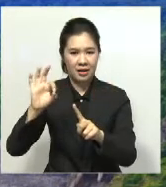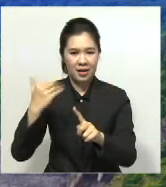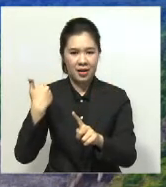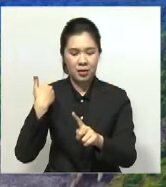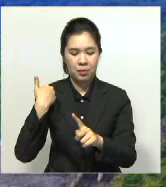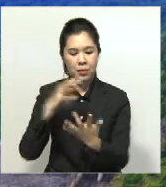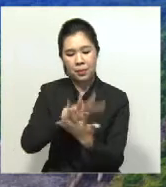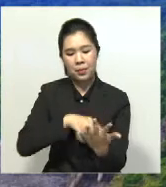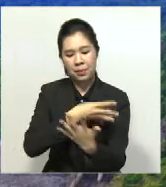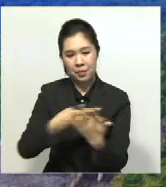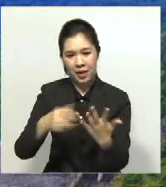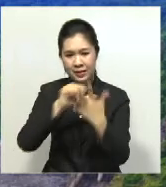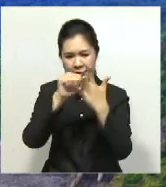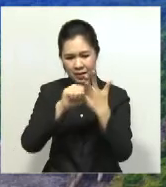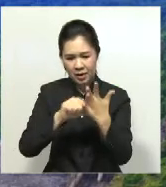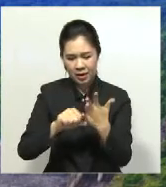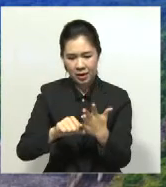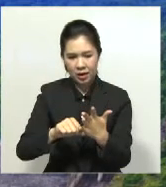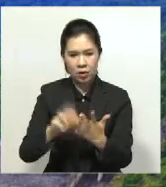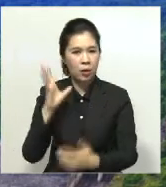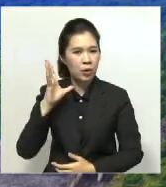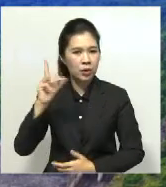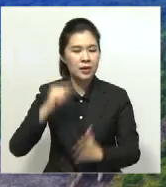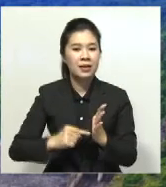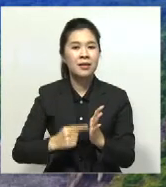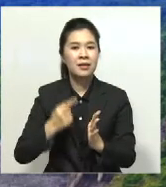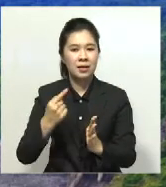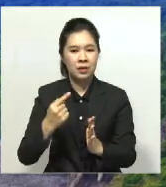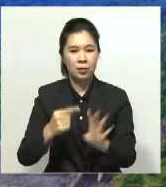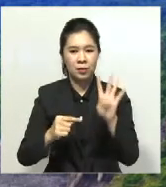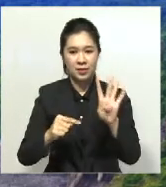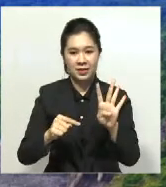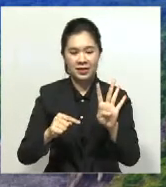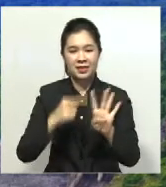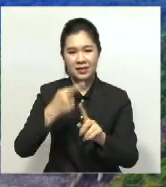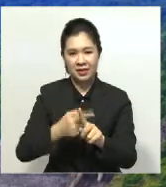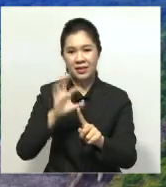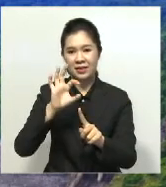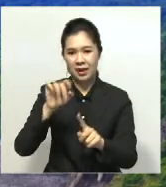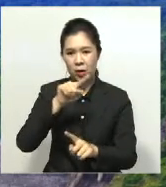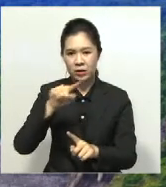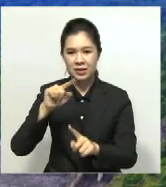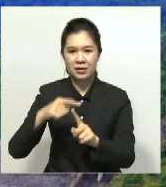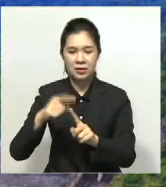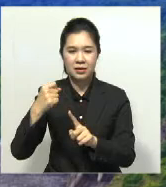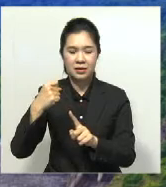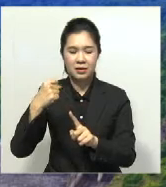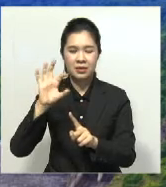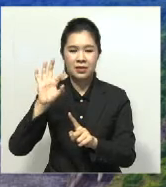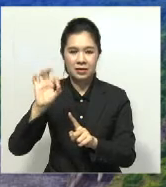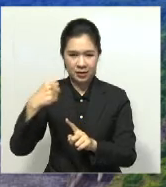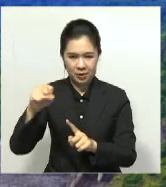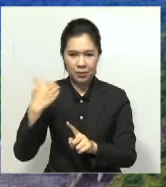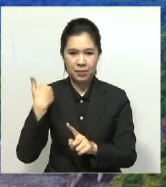มีการปรับแผนการระบายน้ำตั้งแต่วันพรุ่งนี้เป็นต้นไปนะคะวันที่4กันยายนถึงวันที่10กันยายนเป็น